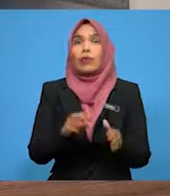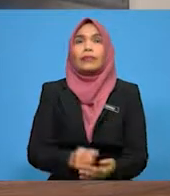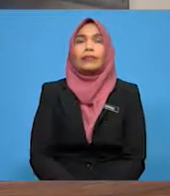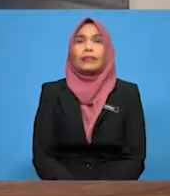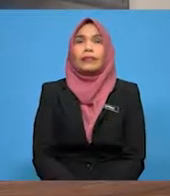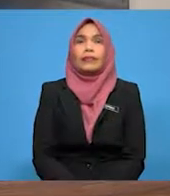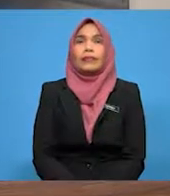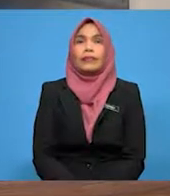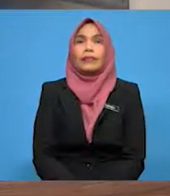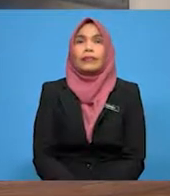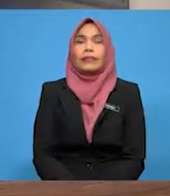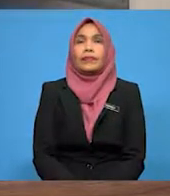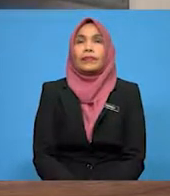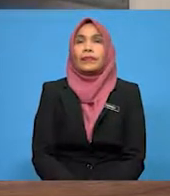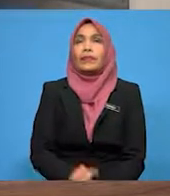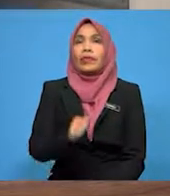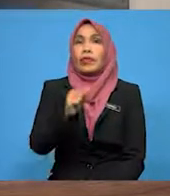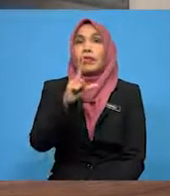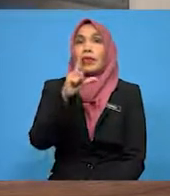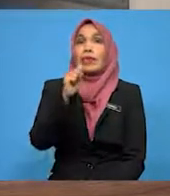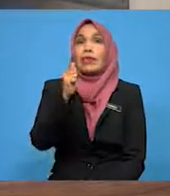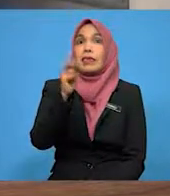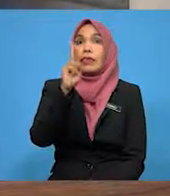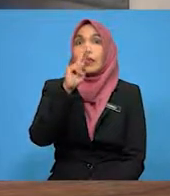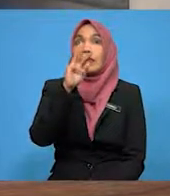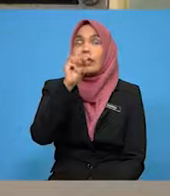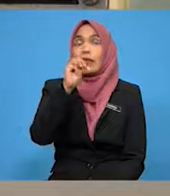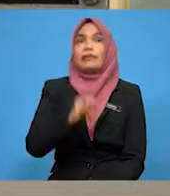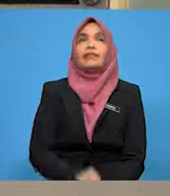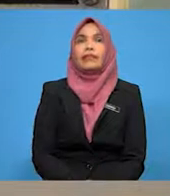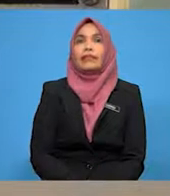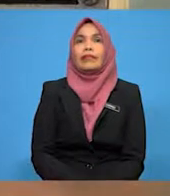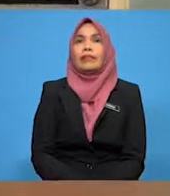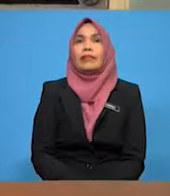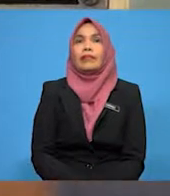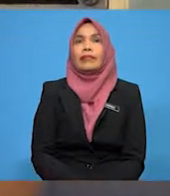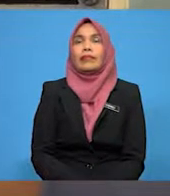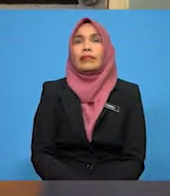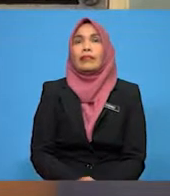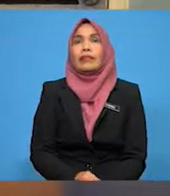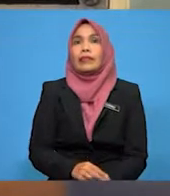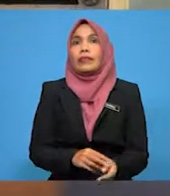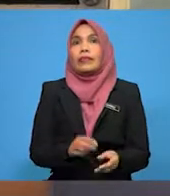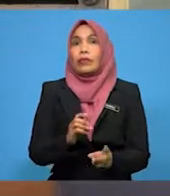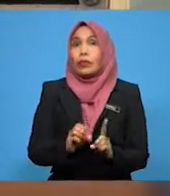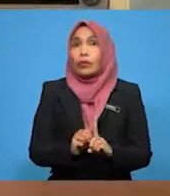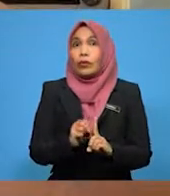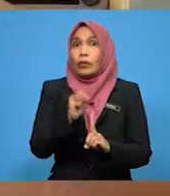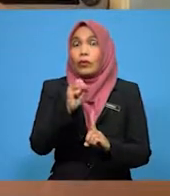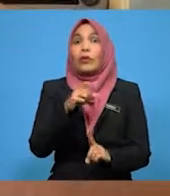berfungsi ialah alarm system, display panel yang memaparkan